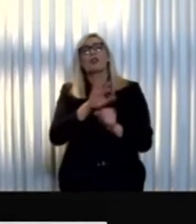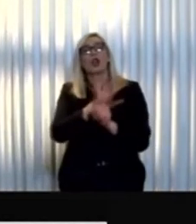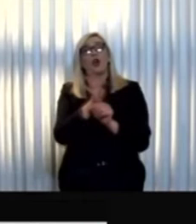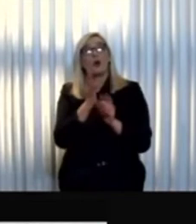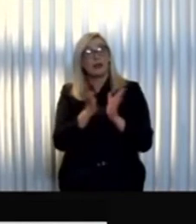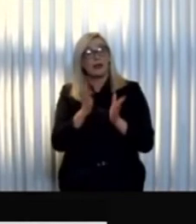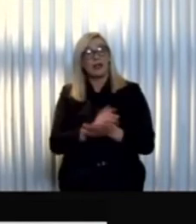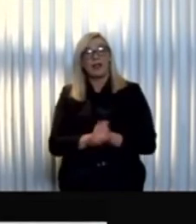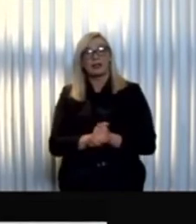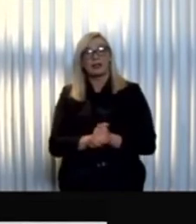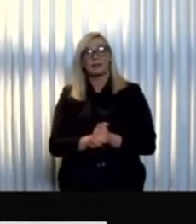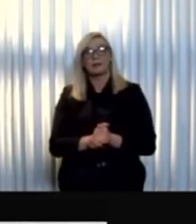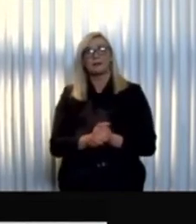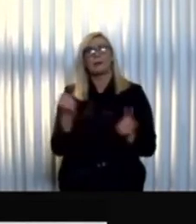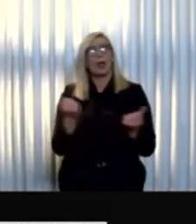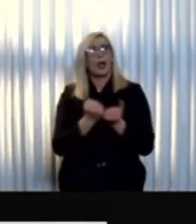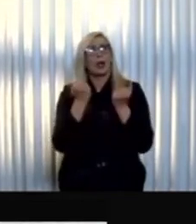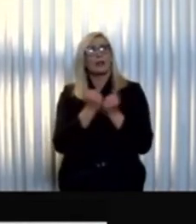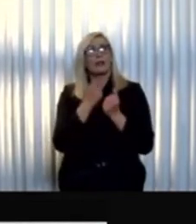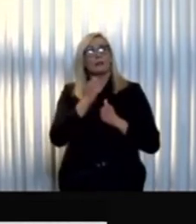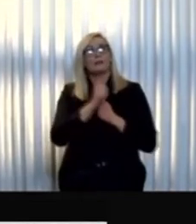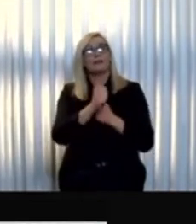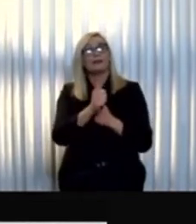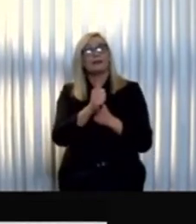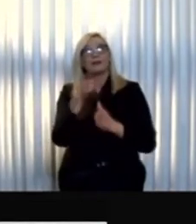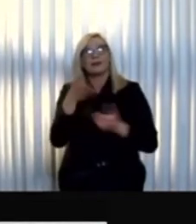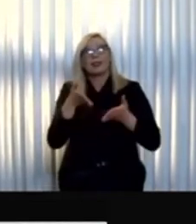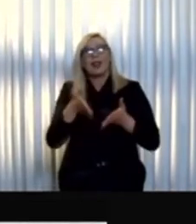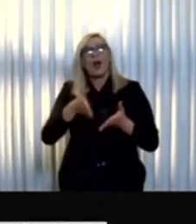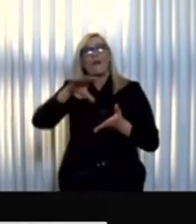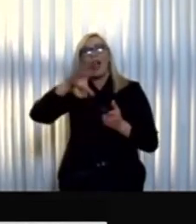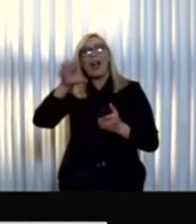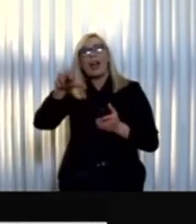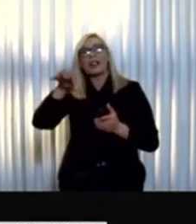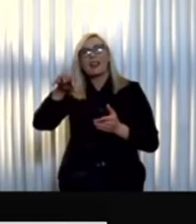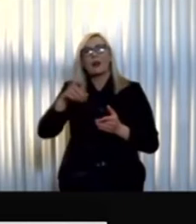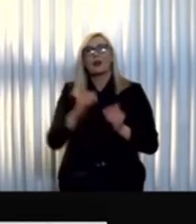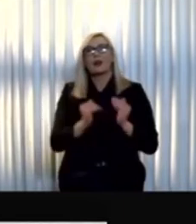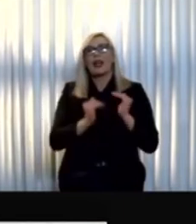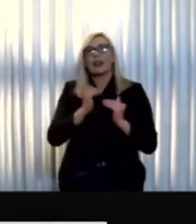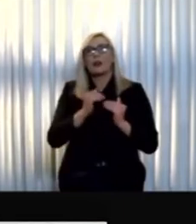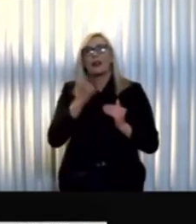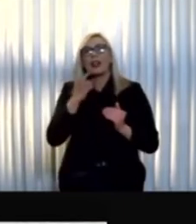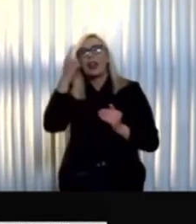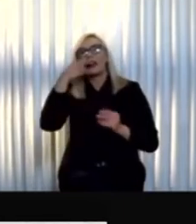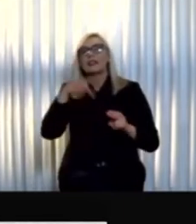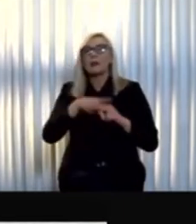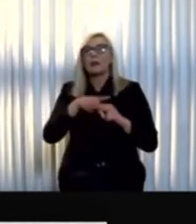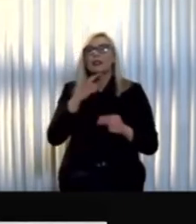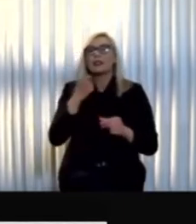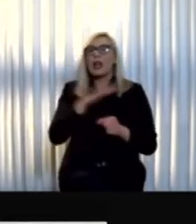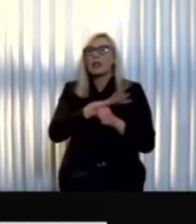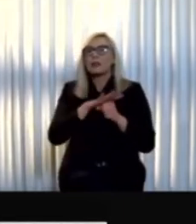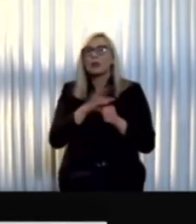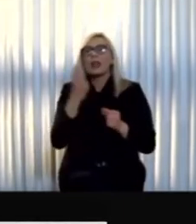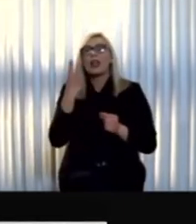Активностите за асистенција на ранливите категории и на лицата со попреченост се реализираа во